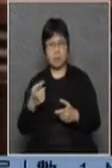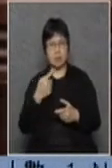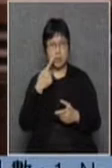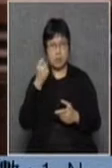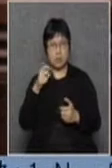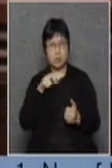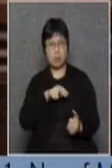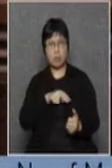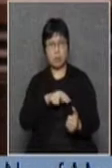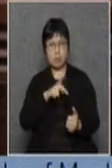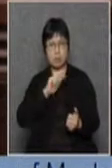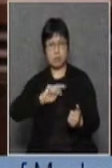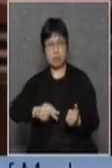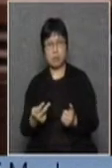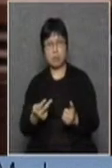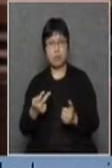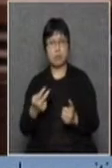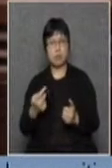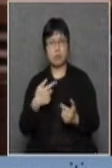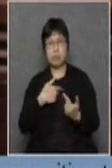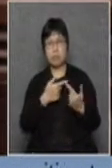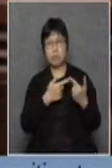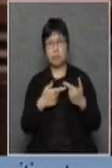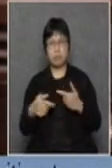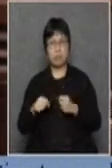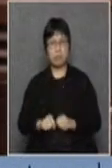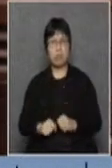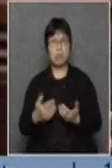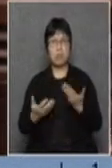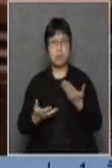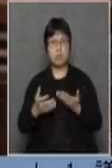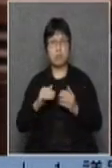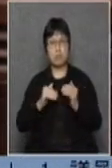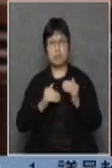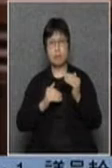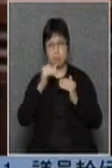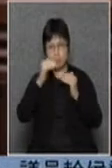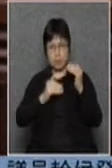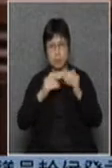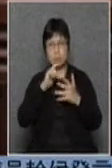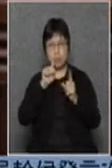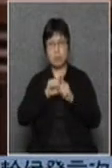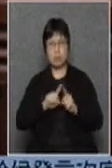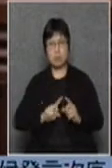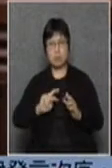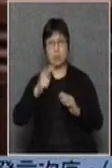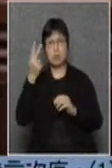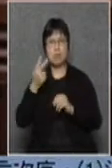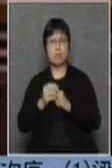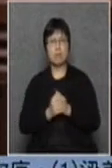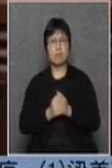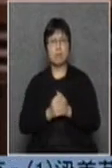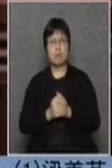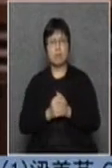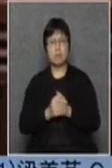管制度就要改變我們一貫的立場，或者是我們的水平，或者是我們的準則呢，其實